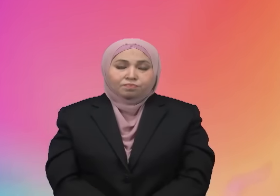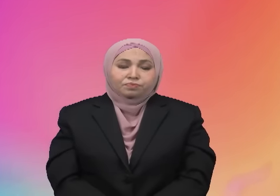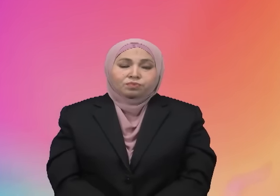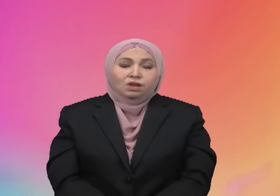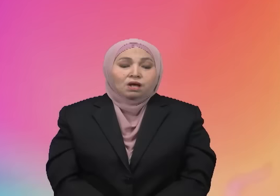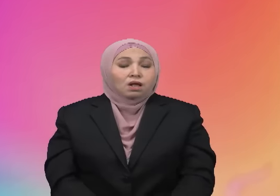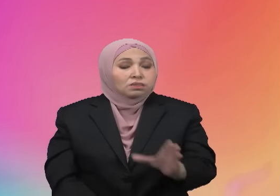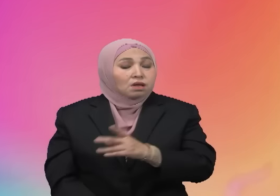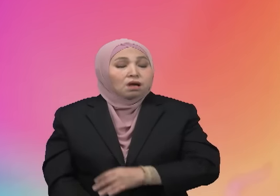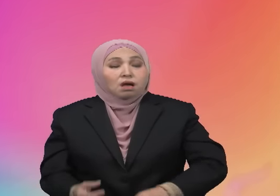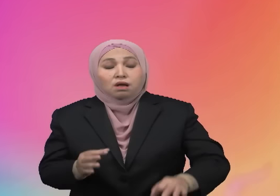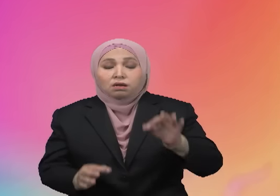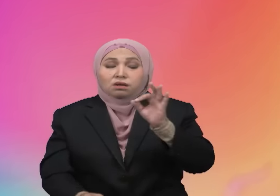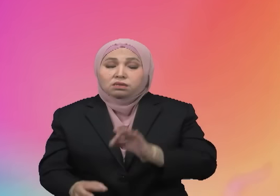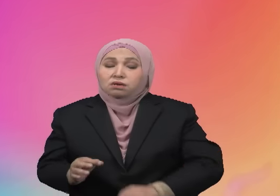ولو شاء